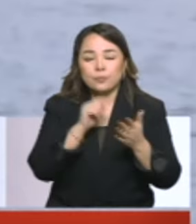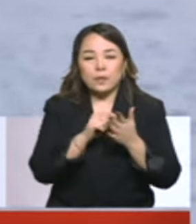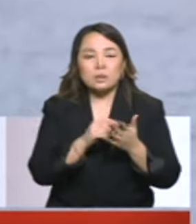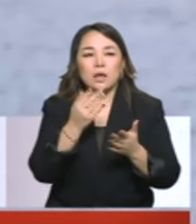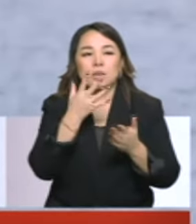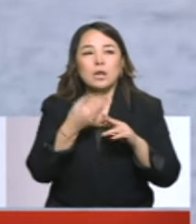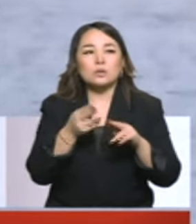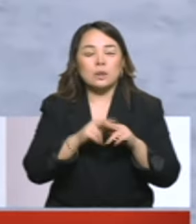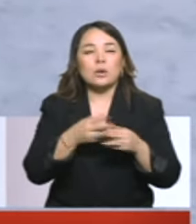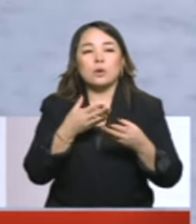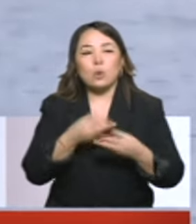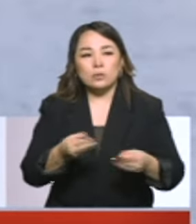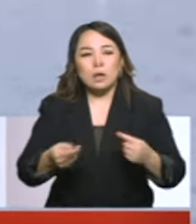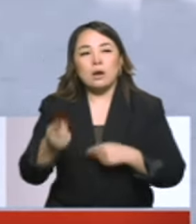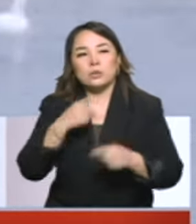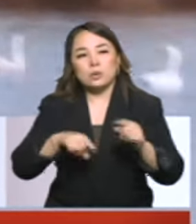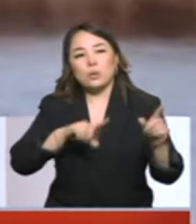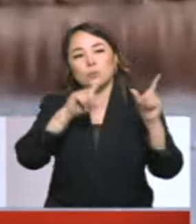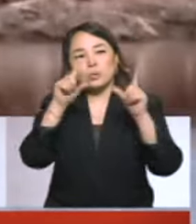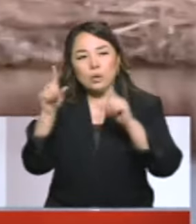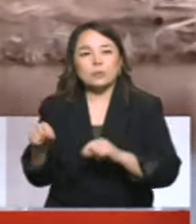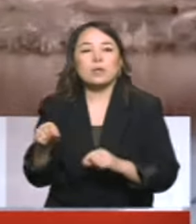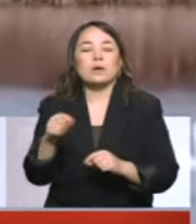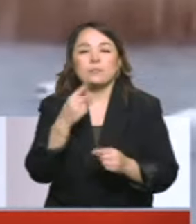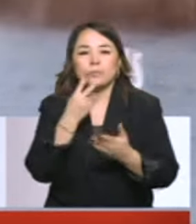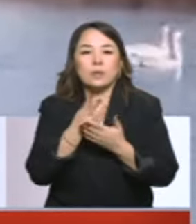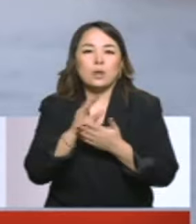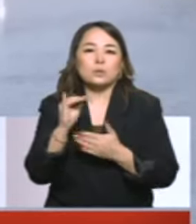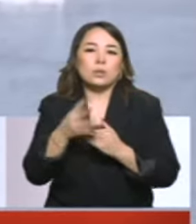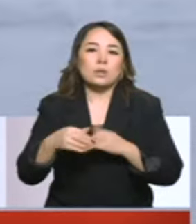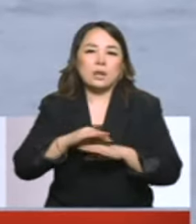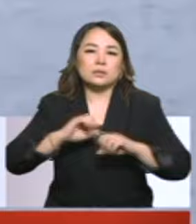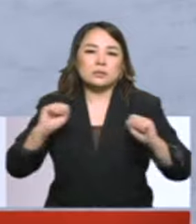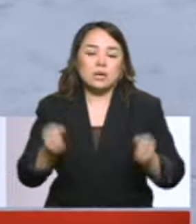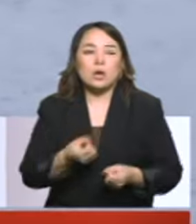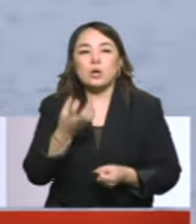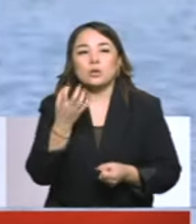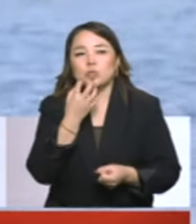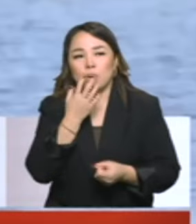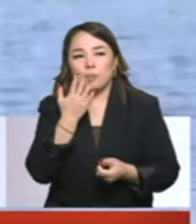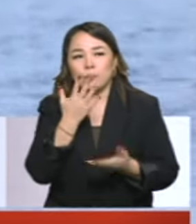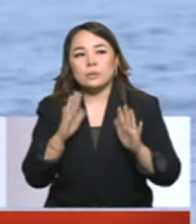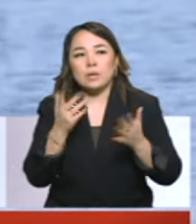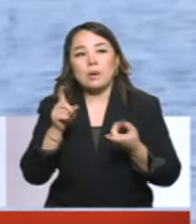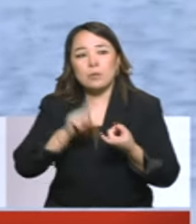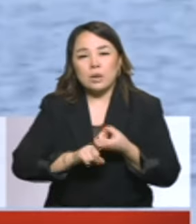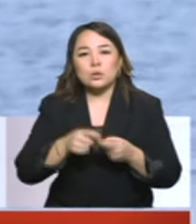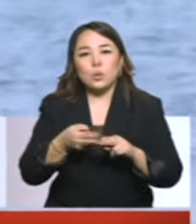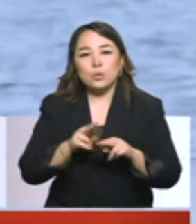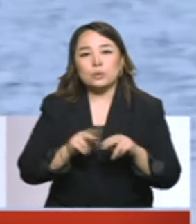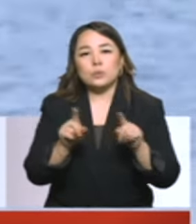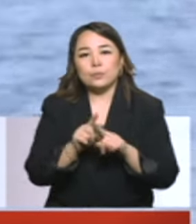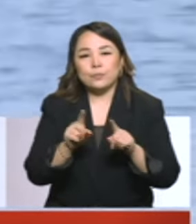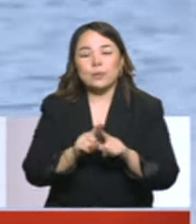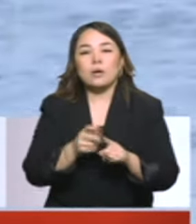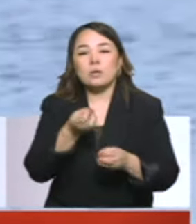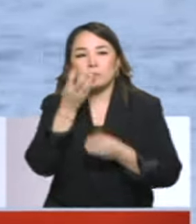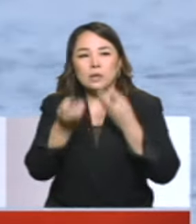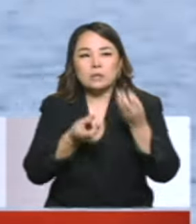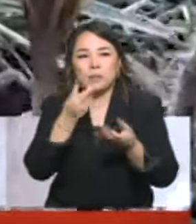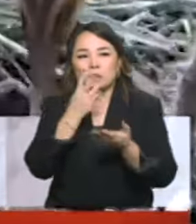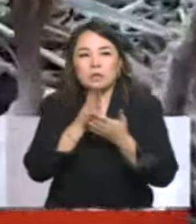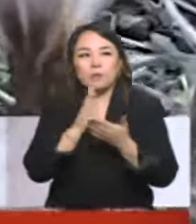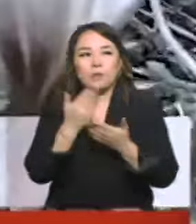көктемде наурыз айында қайта ұшып кетеді. Оңтүстікте биылғы қыстың жылы болуына байланысты сондай-ақ бәйшешек гүл деп